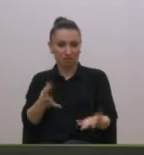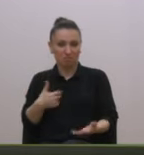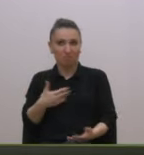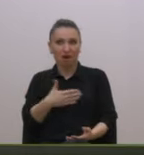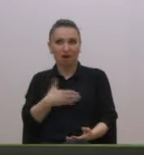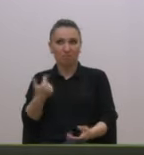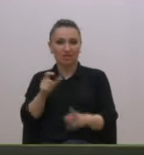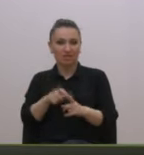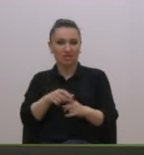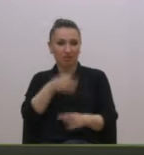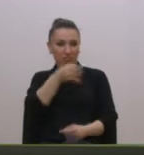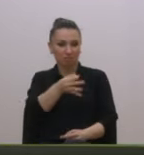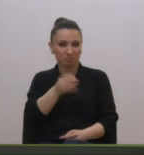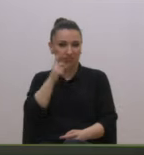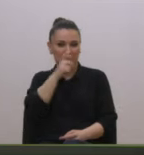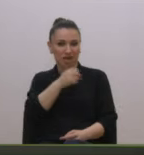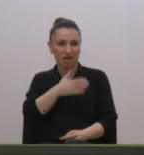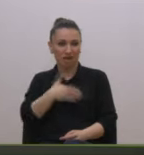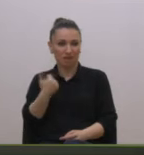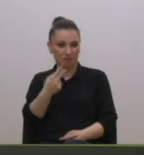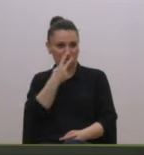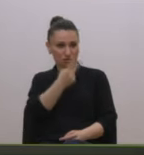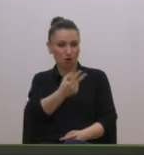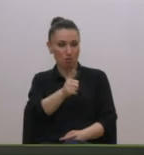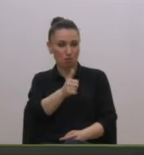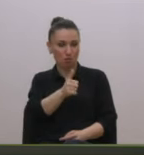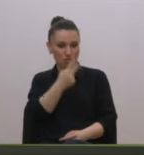ეს სიტყვა გაკადროთ, რაც აქედან ჩანს,